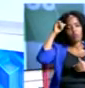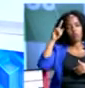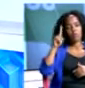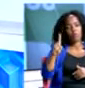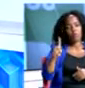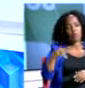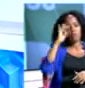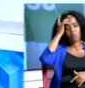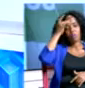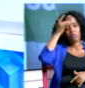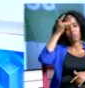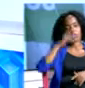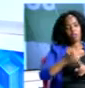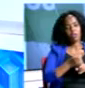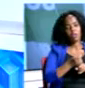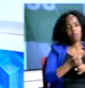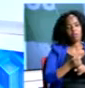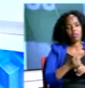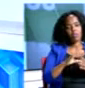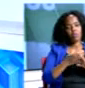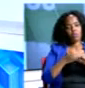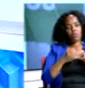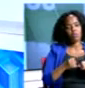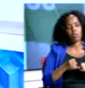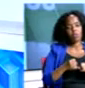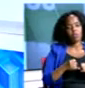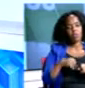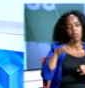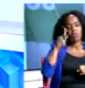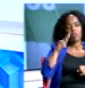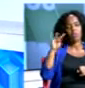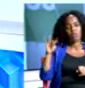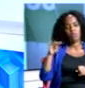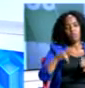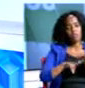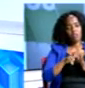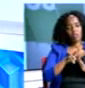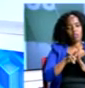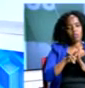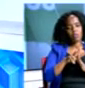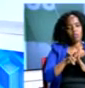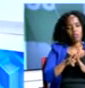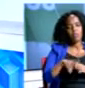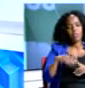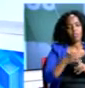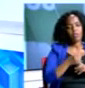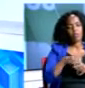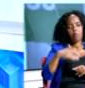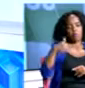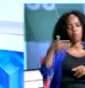ol dhibee kanaatiin qabamee ta'us ni danda'a. Inkubeeshin piriid namni tokko vaayirasicha dhaan edda qabamee